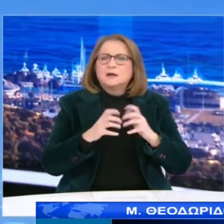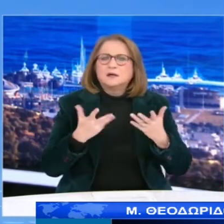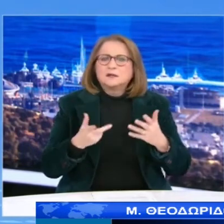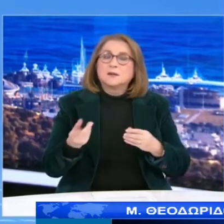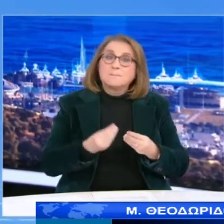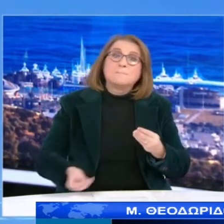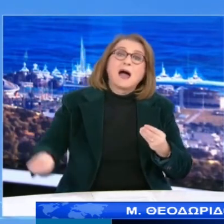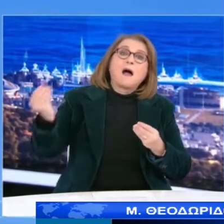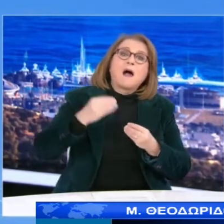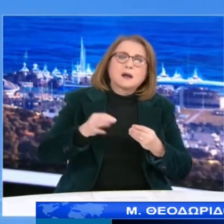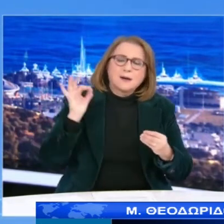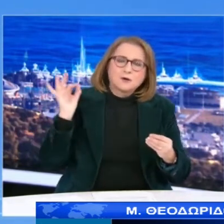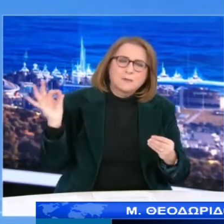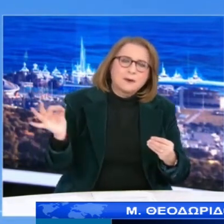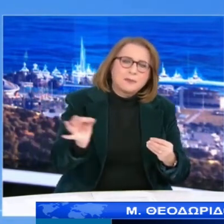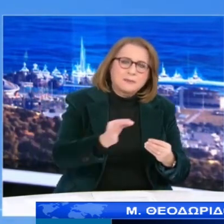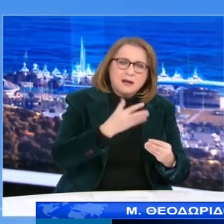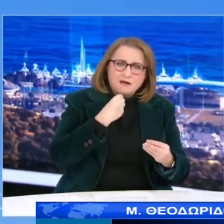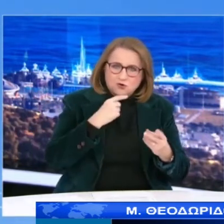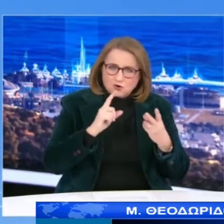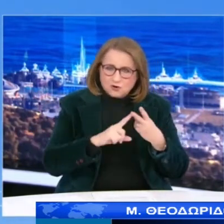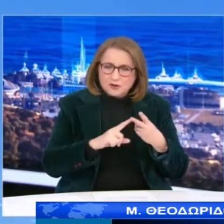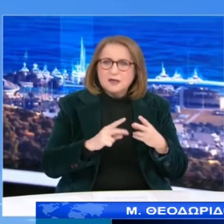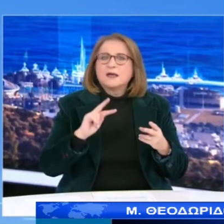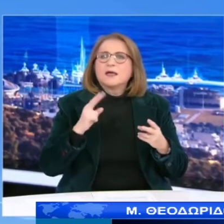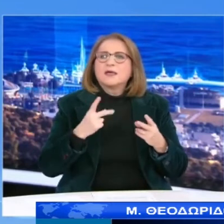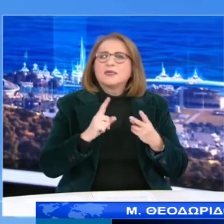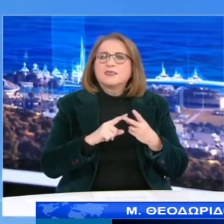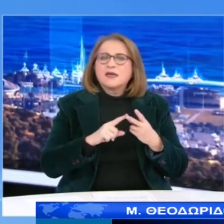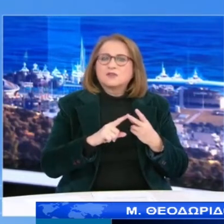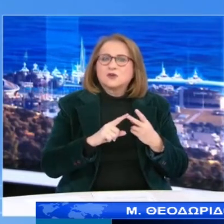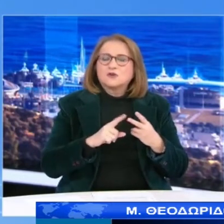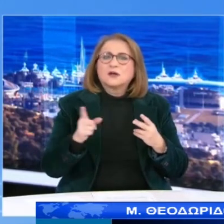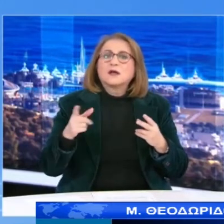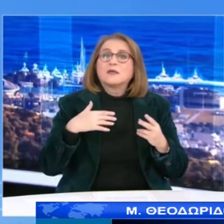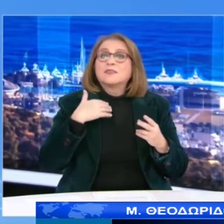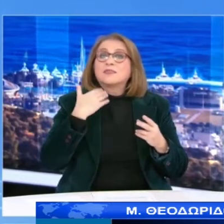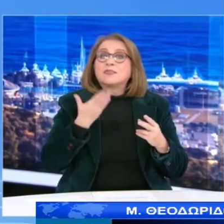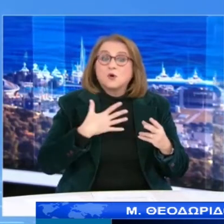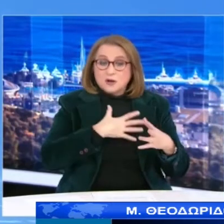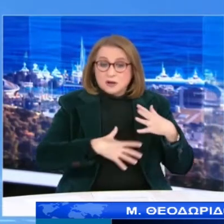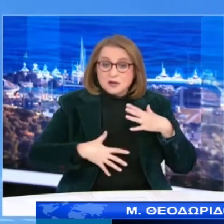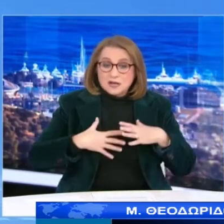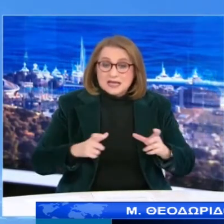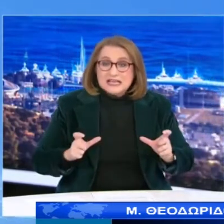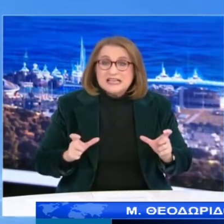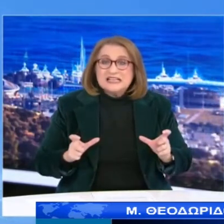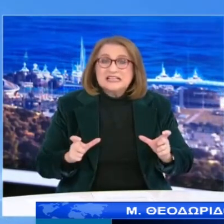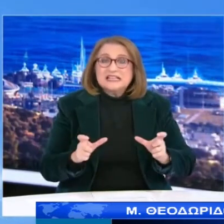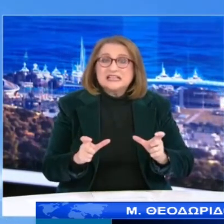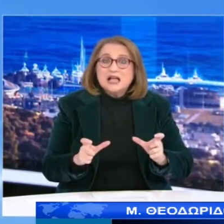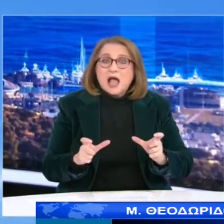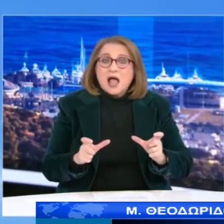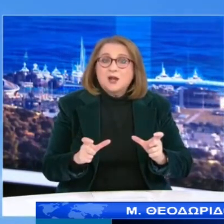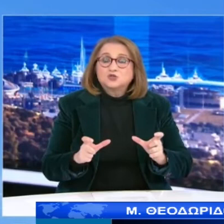αυξημένη μεταδοτικότητα, η ανοσολογική διαφυγή, δηλαδή το ότι ξεφεύγει ο ιός από τα προστατευτικά